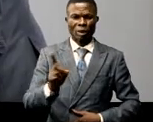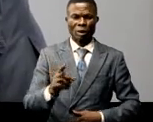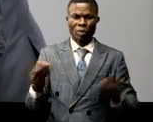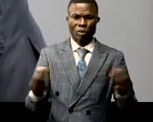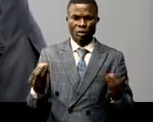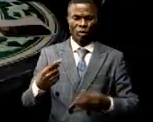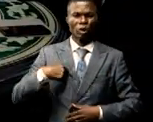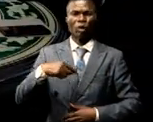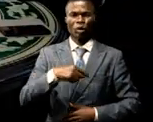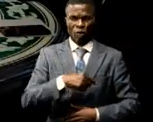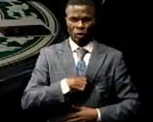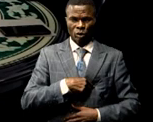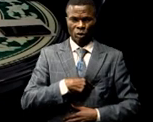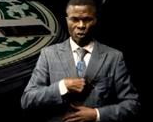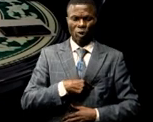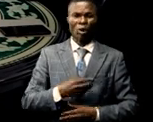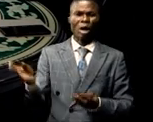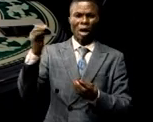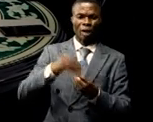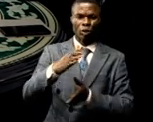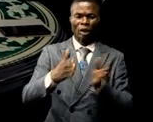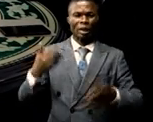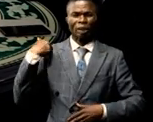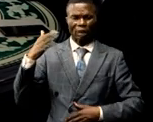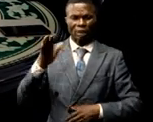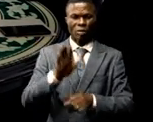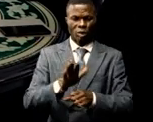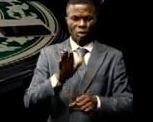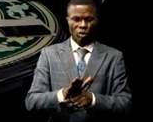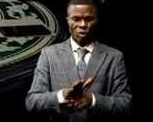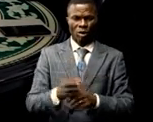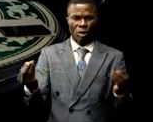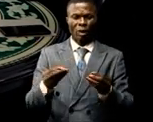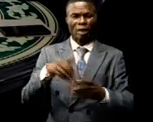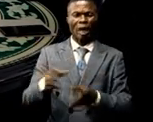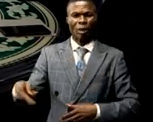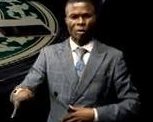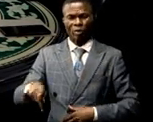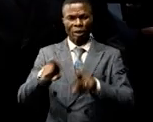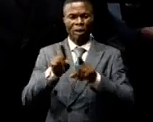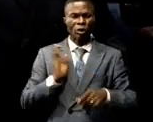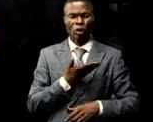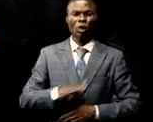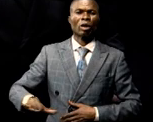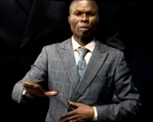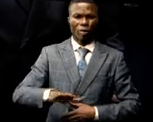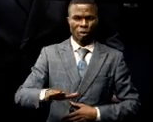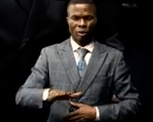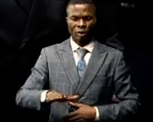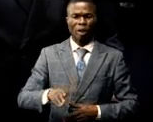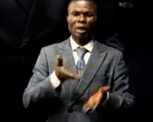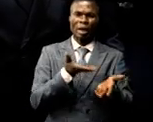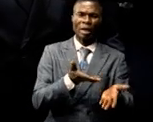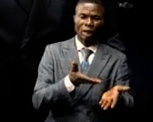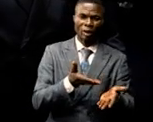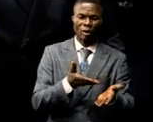nous puissions mobiliser davantage des recettes publiques provinciales et nationales, permettant ainsi à